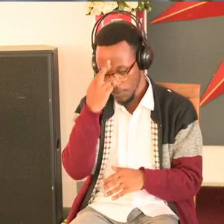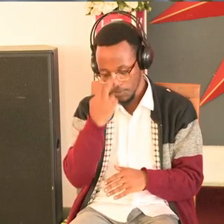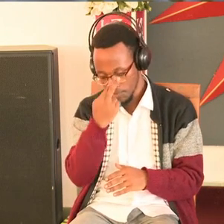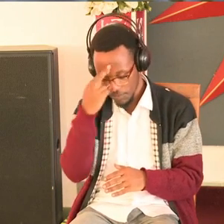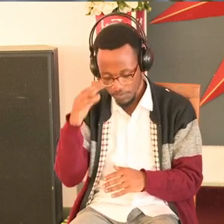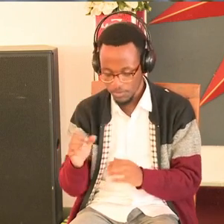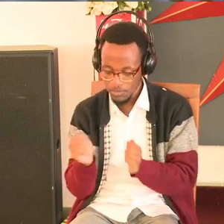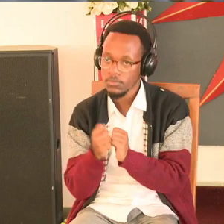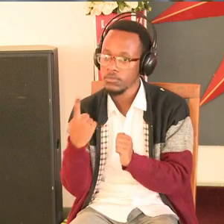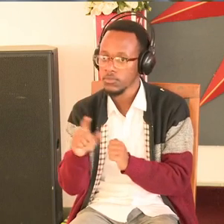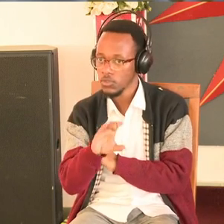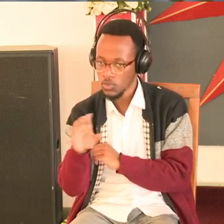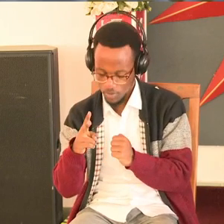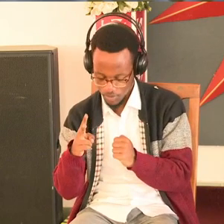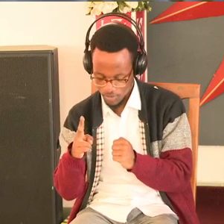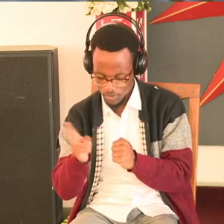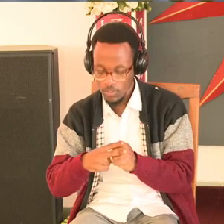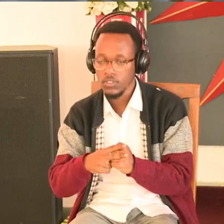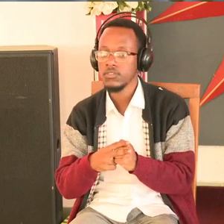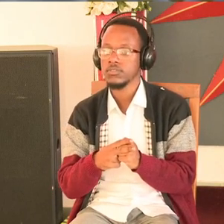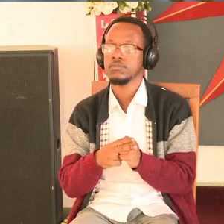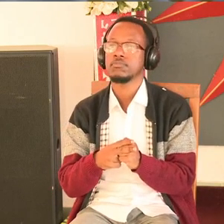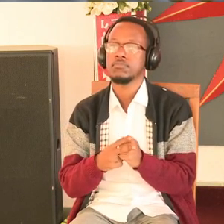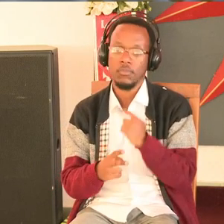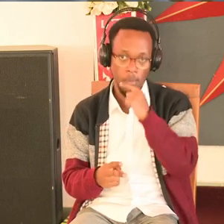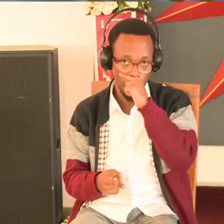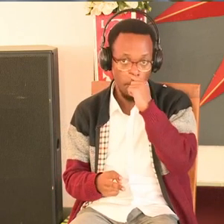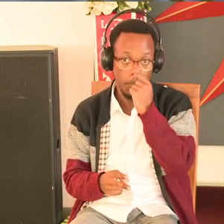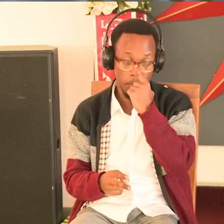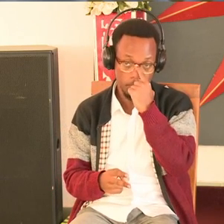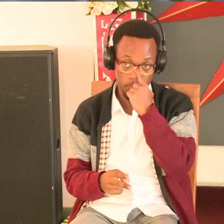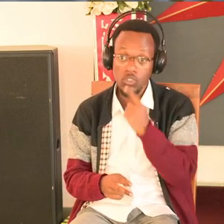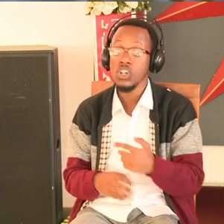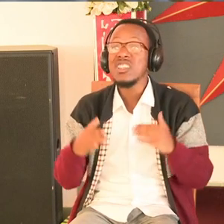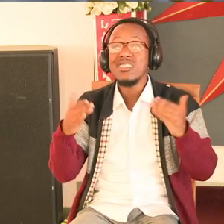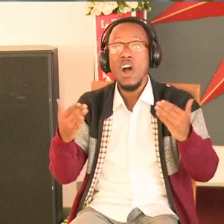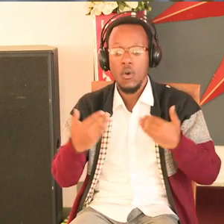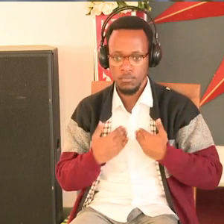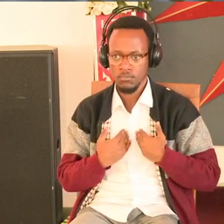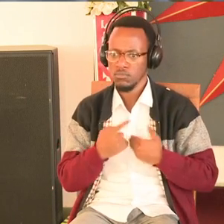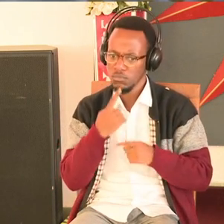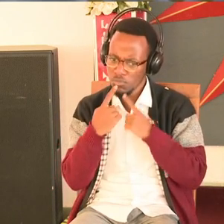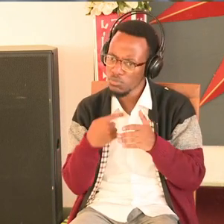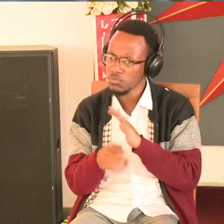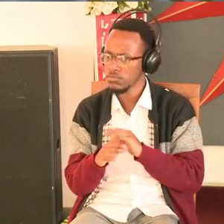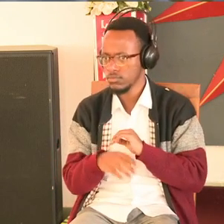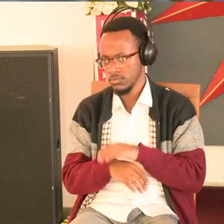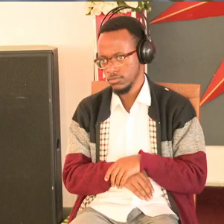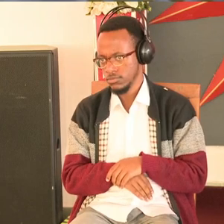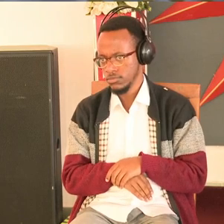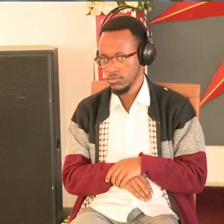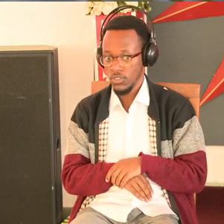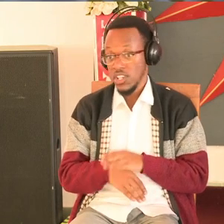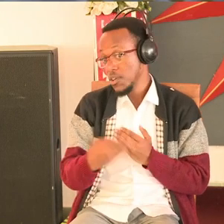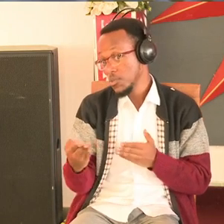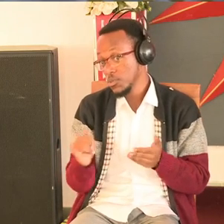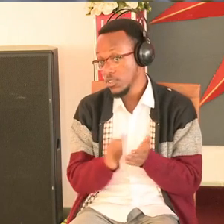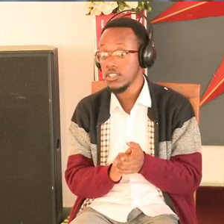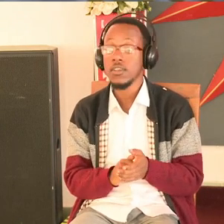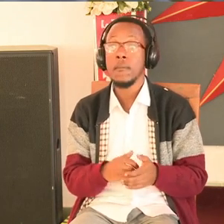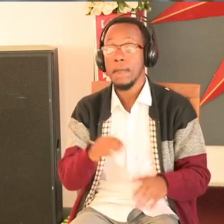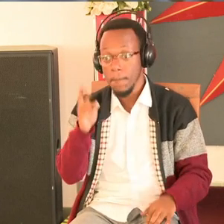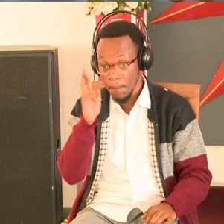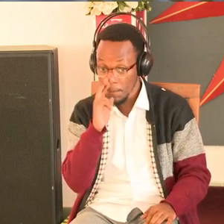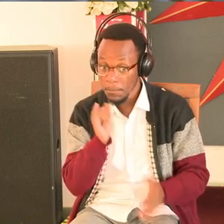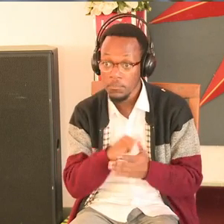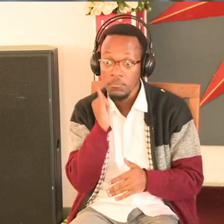rimwe umurongo wa karindwi. Ngo nuko tuvuge dute, icyo Abisiraheli bashatse